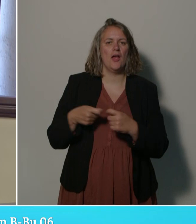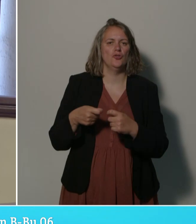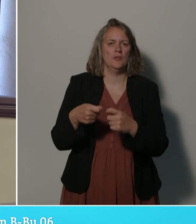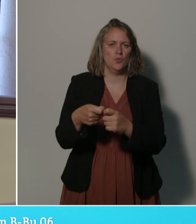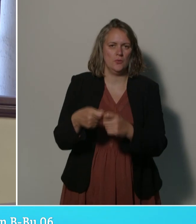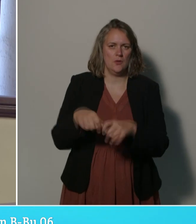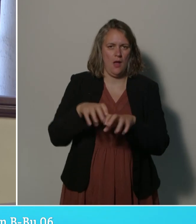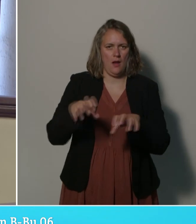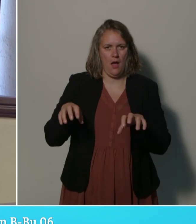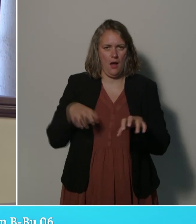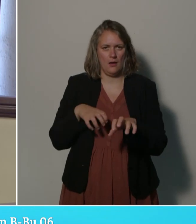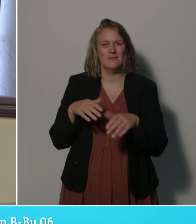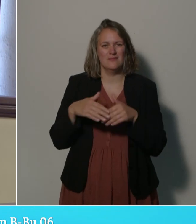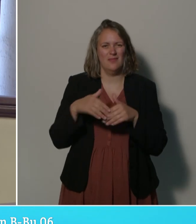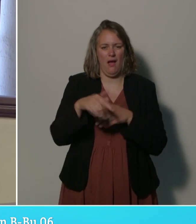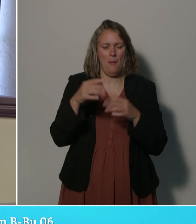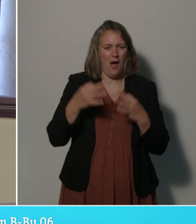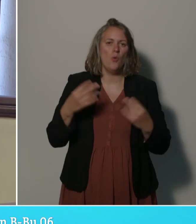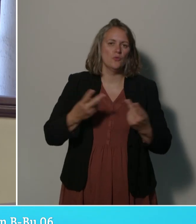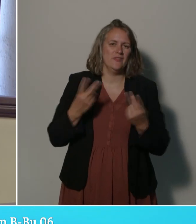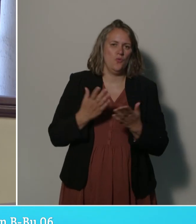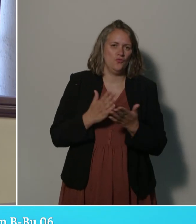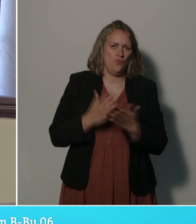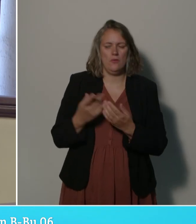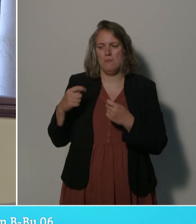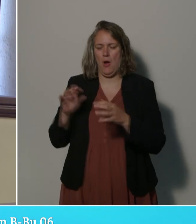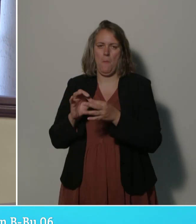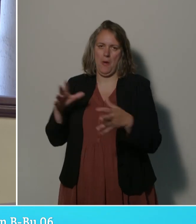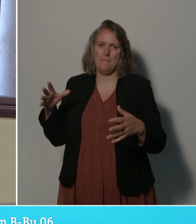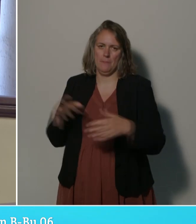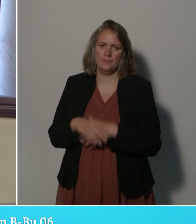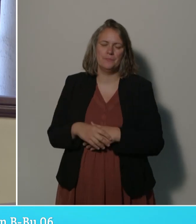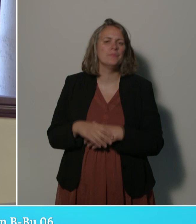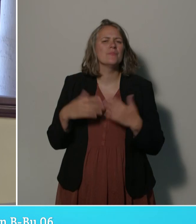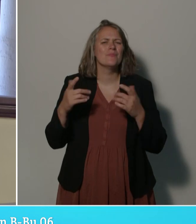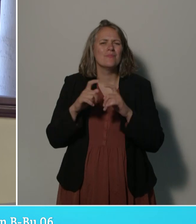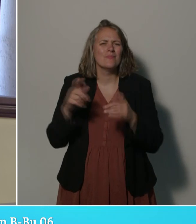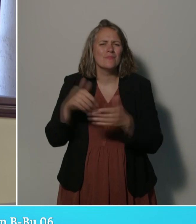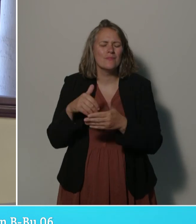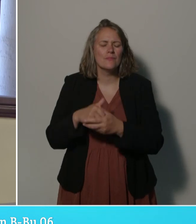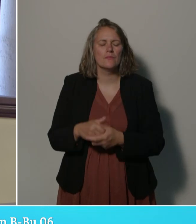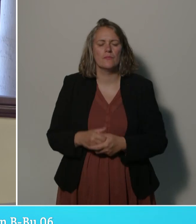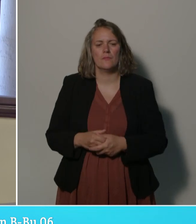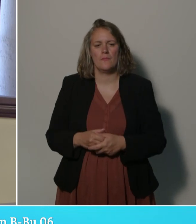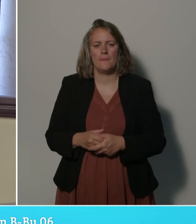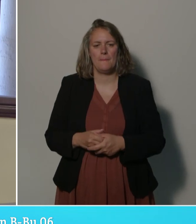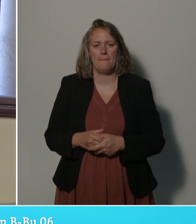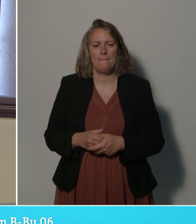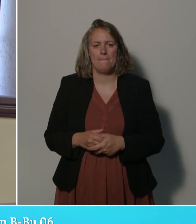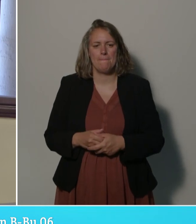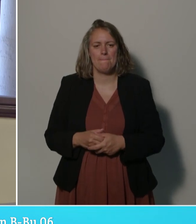im Umfeld notwendig sind. Es geht darum, dass jetzt offensichtlich die